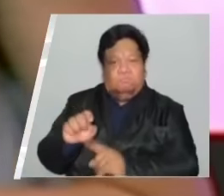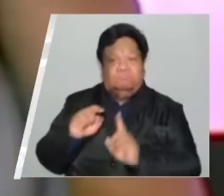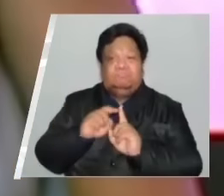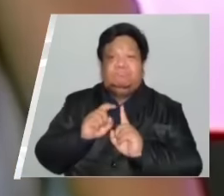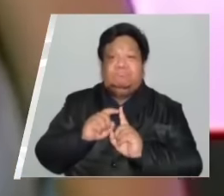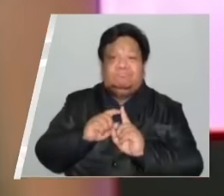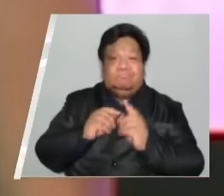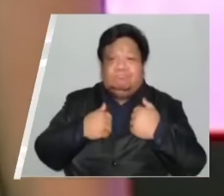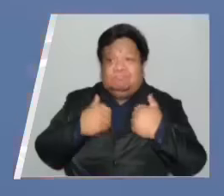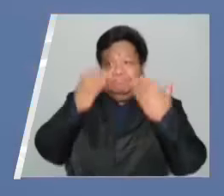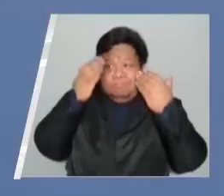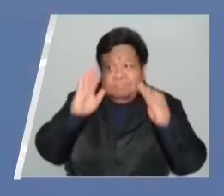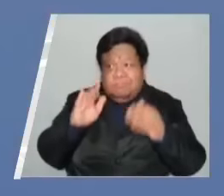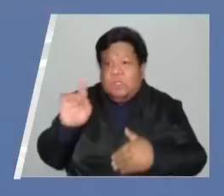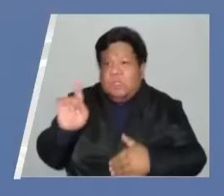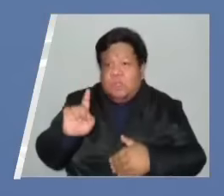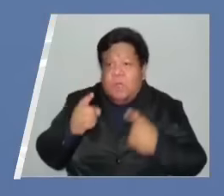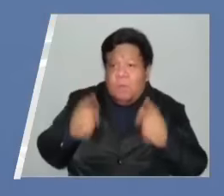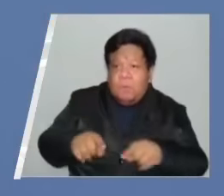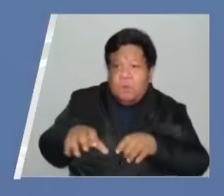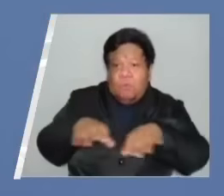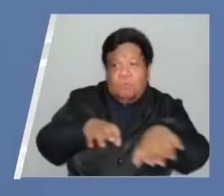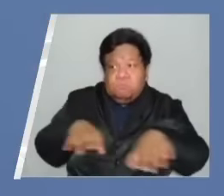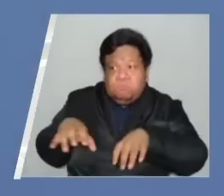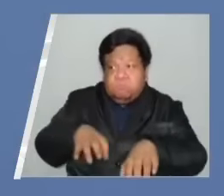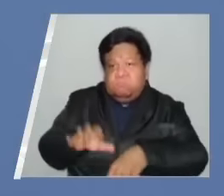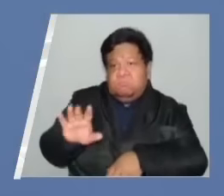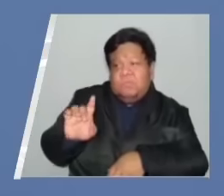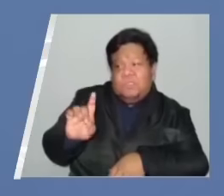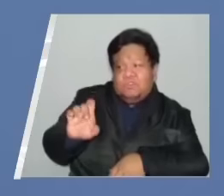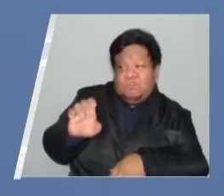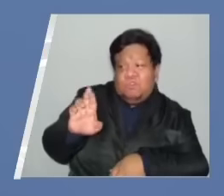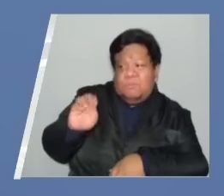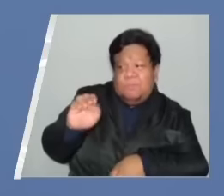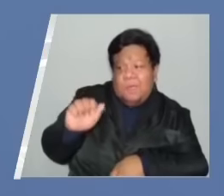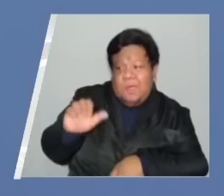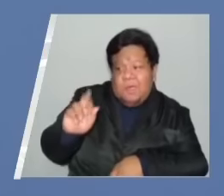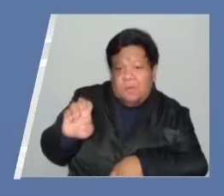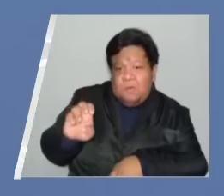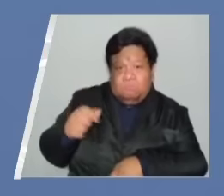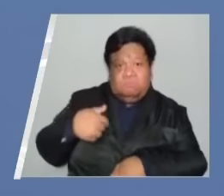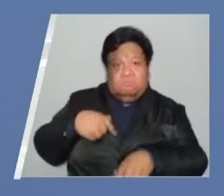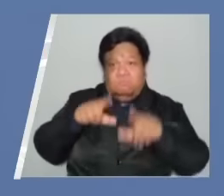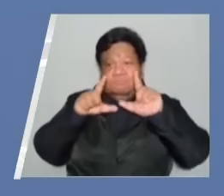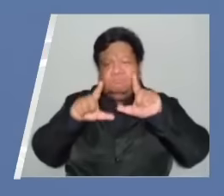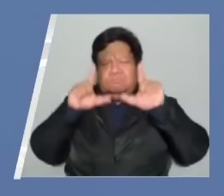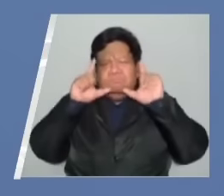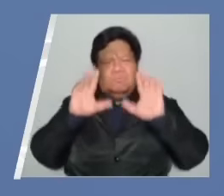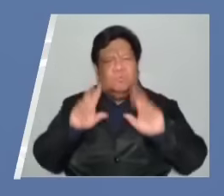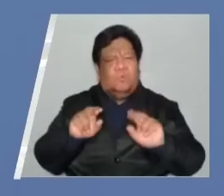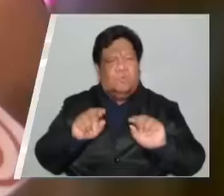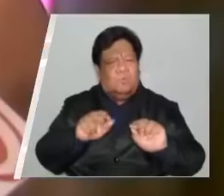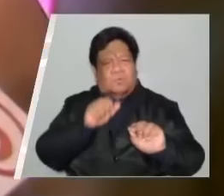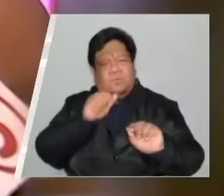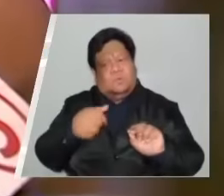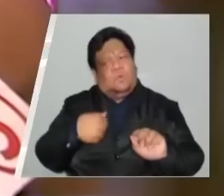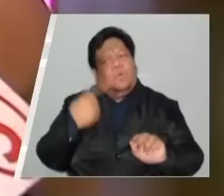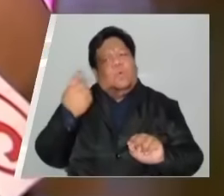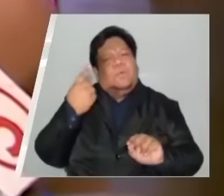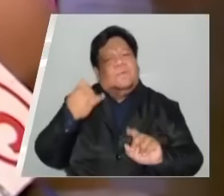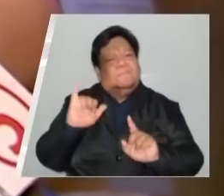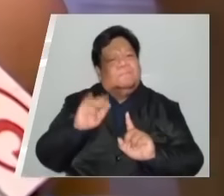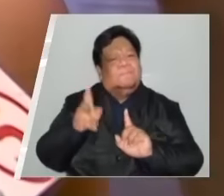maanomalyang aktibidad at pinabubulaanan din niya ang mga akusasyon. Iginiit din niya na isa din lamang siyang biktima.